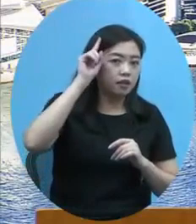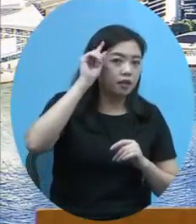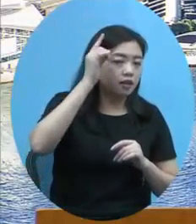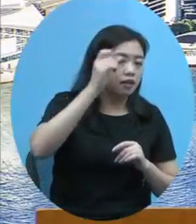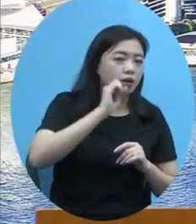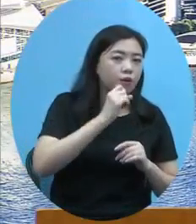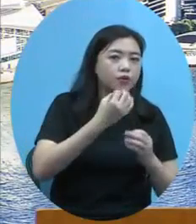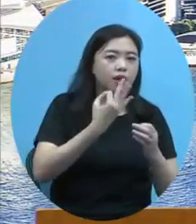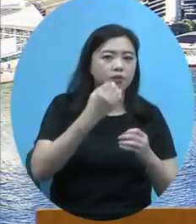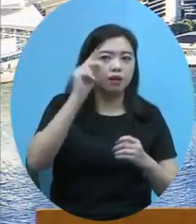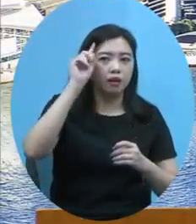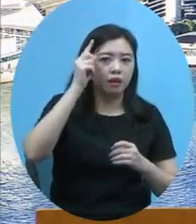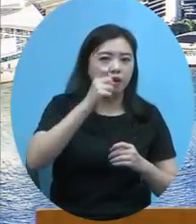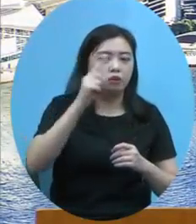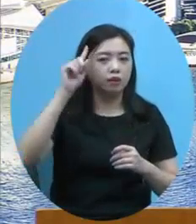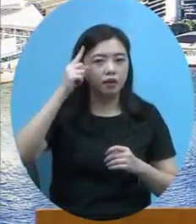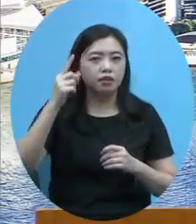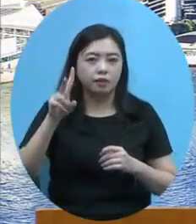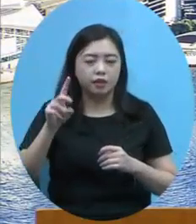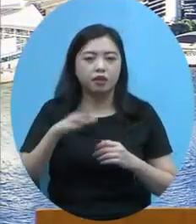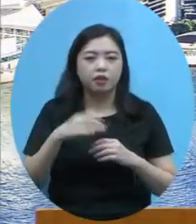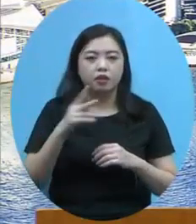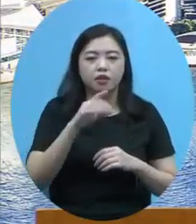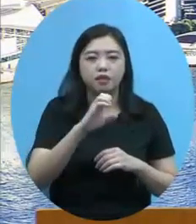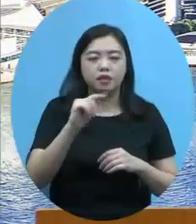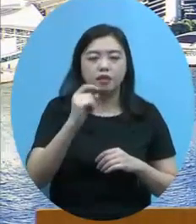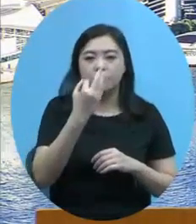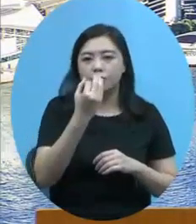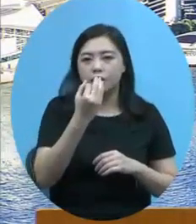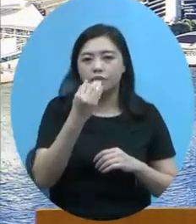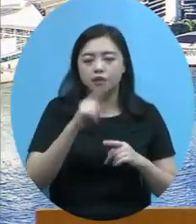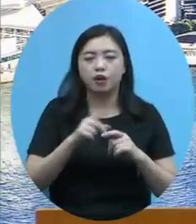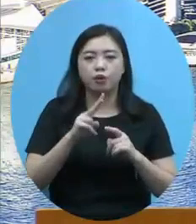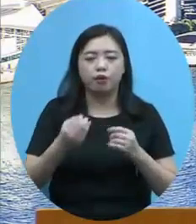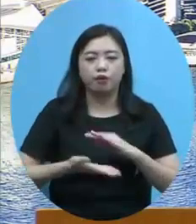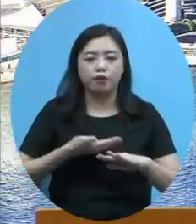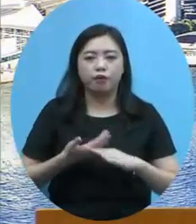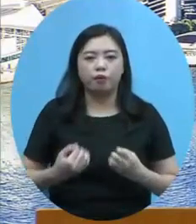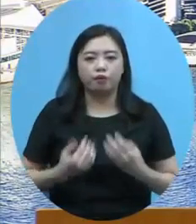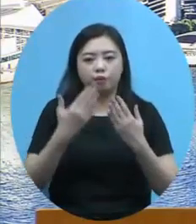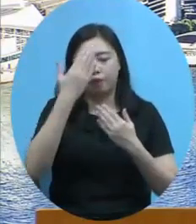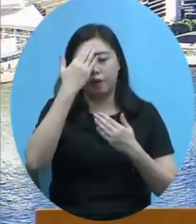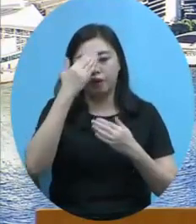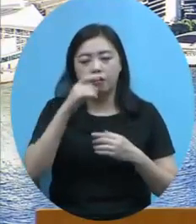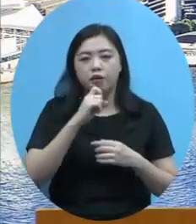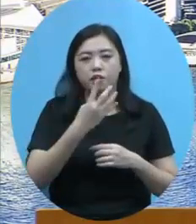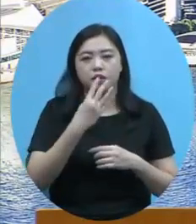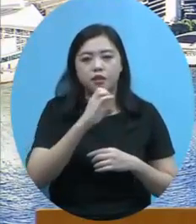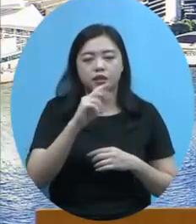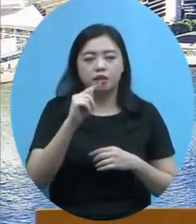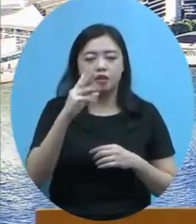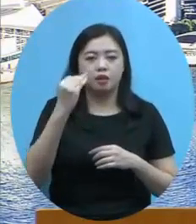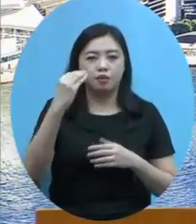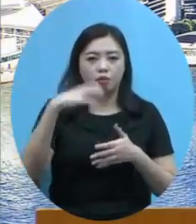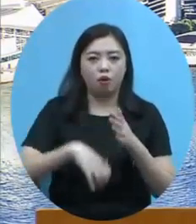6個樣本咧，有2個咧個 CT 值係大過30嘅，咁似係都係復陽嘅個案啦。咁有4個咧 CT 值係細過